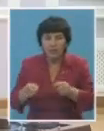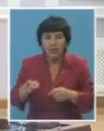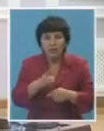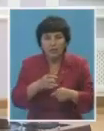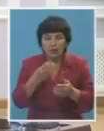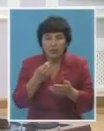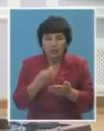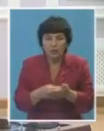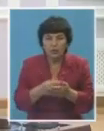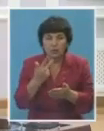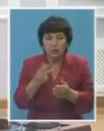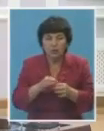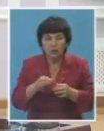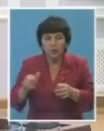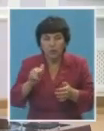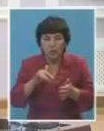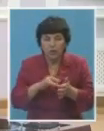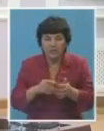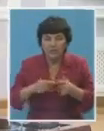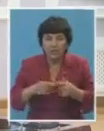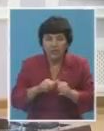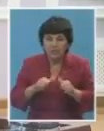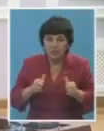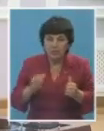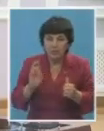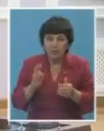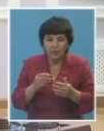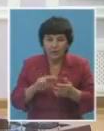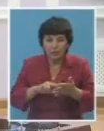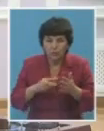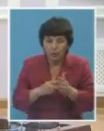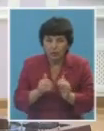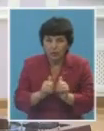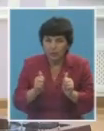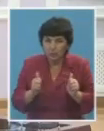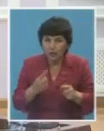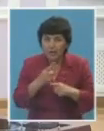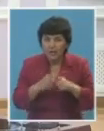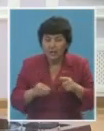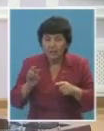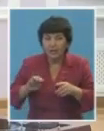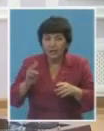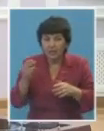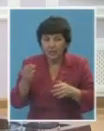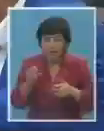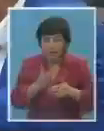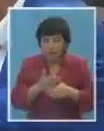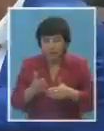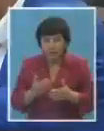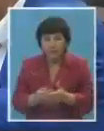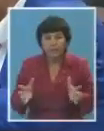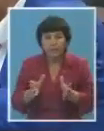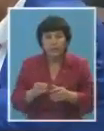республикалық бюджет есебінен 3 аудан мен Орал қаласында инженерлік инфрақұрылымдарды жоспарлау және дамытуға 0,5 миллиард бөлінді.